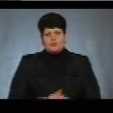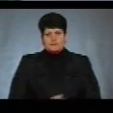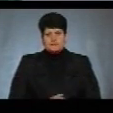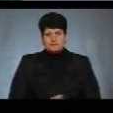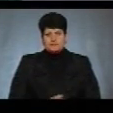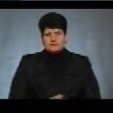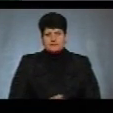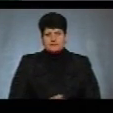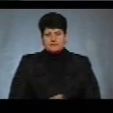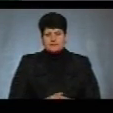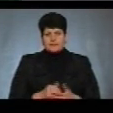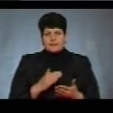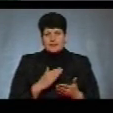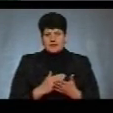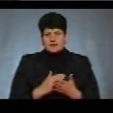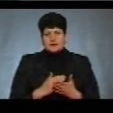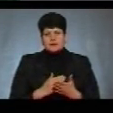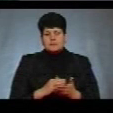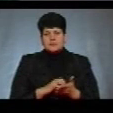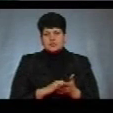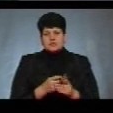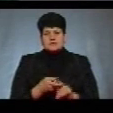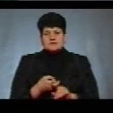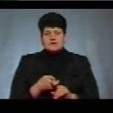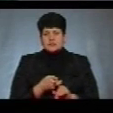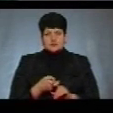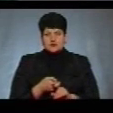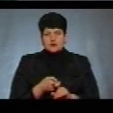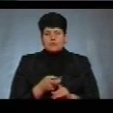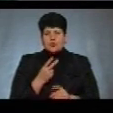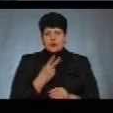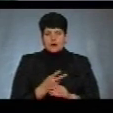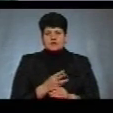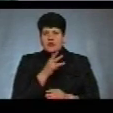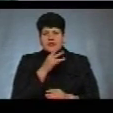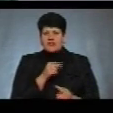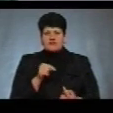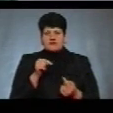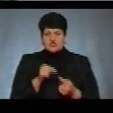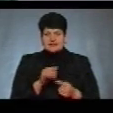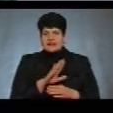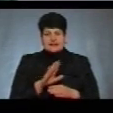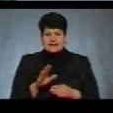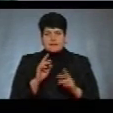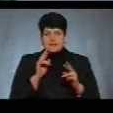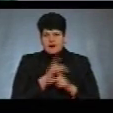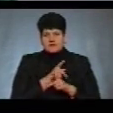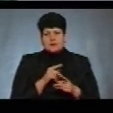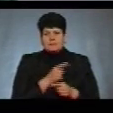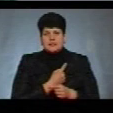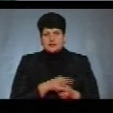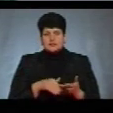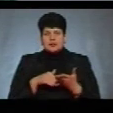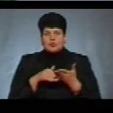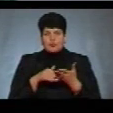Тому всьому є варті причини для того, які в цих реченнях показує, що невчасна і некваліфікована медична допомога в той